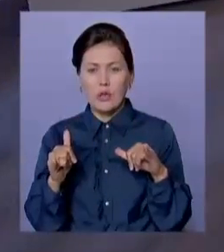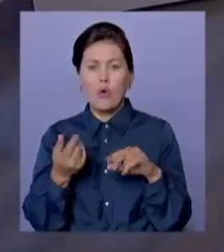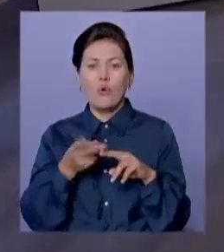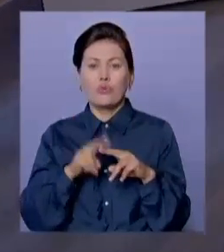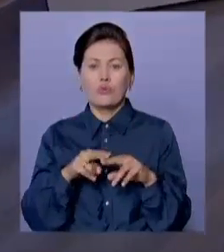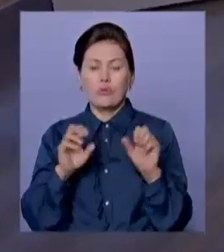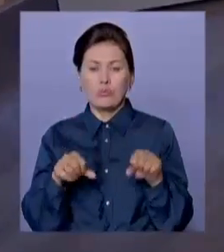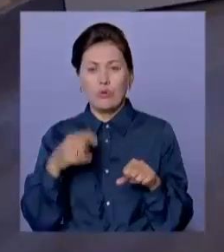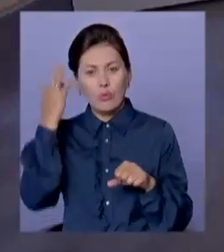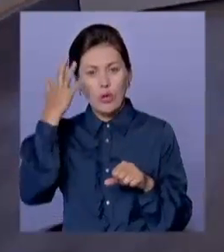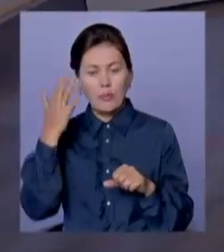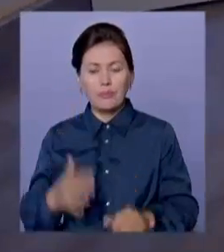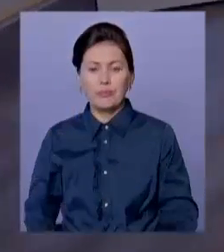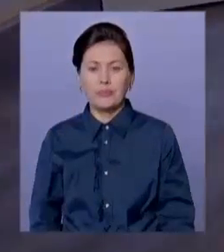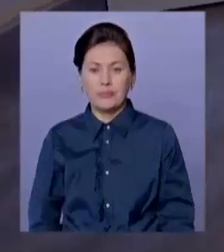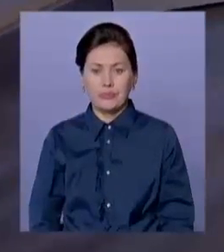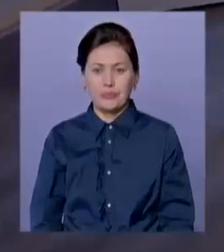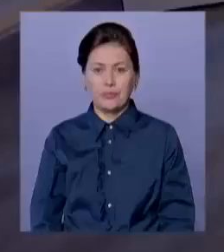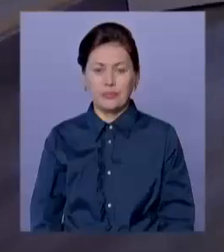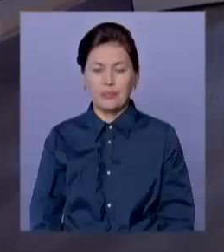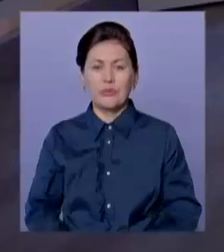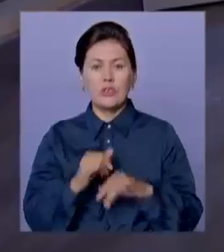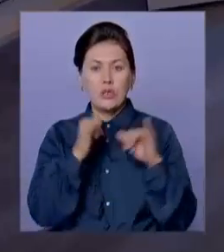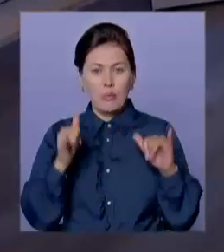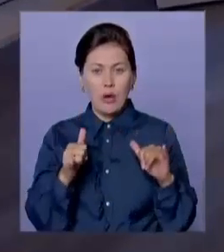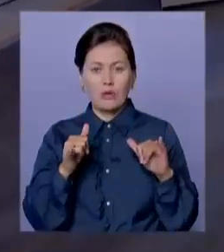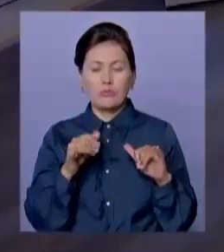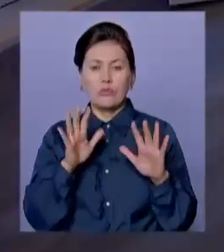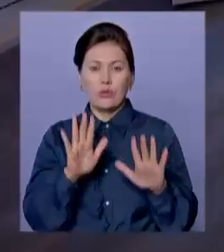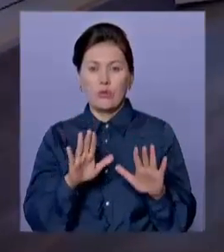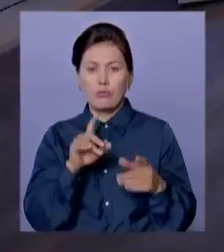сондықтан шығар деп ойлаймын. Тек дамыған үшін? Иә.